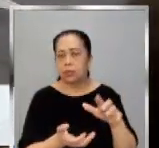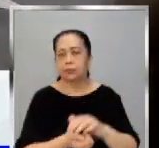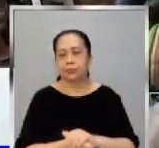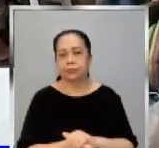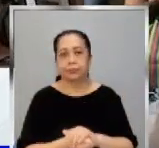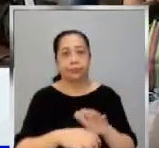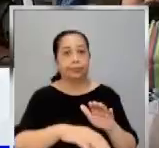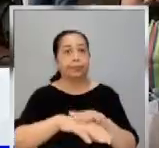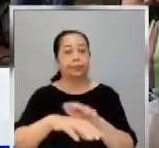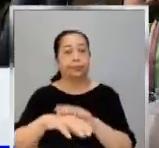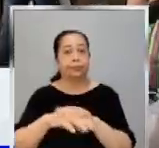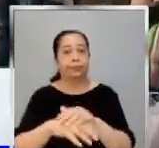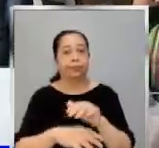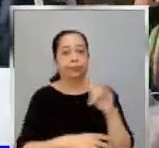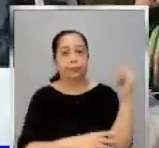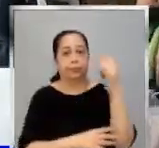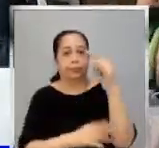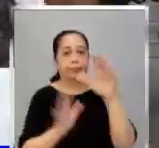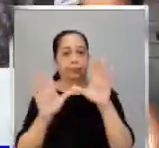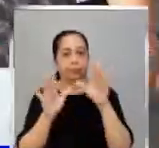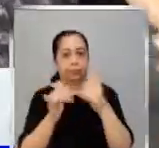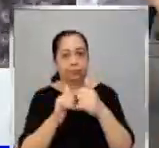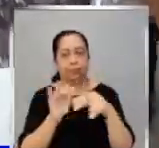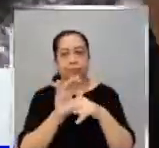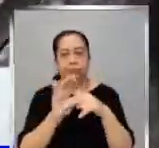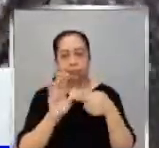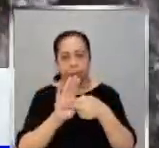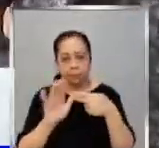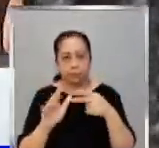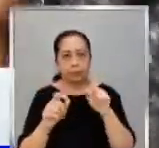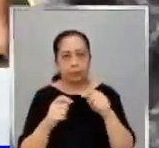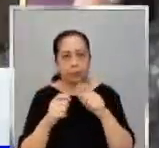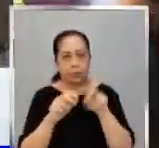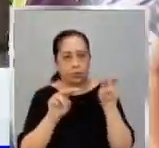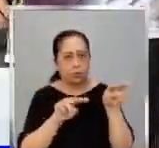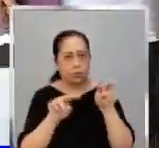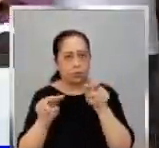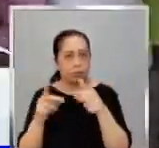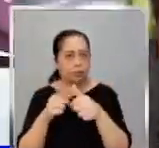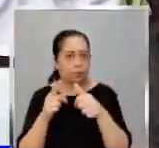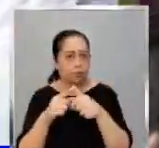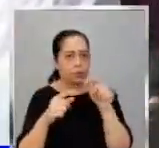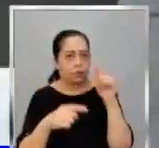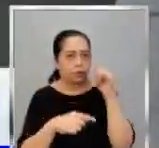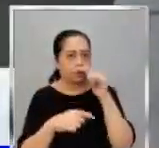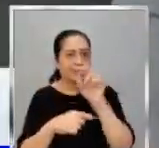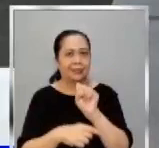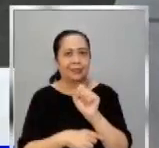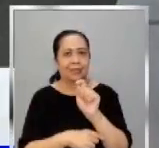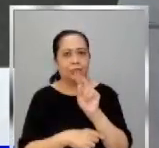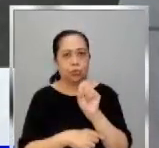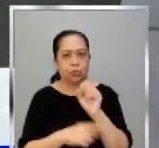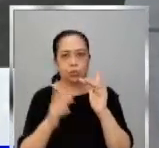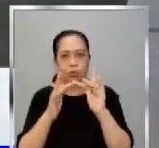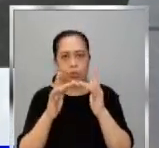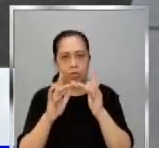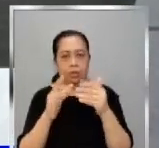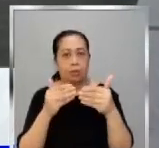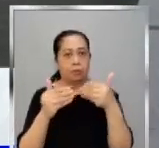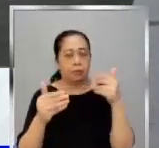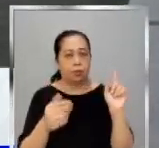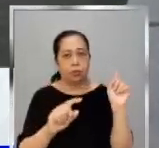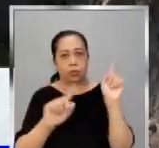ng mga airline companies sa mga apektadong pasahero na mag-monitor muna ng kanilang flight status online bago pumunta